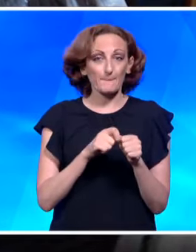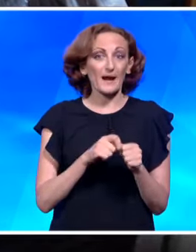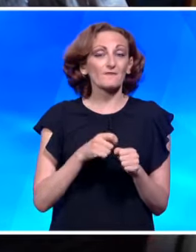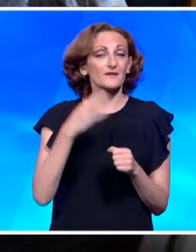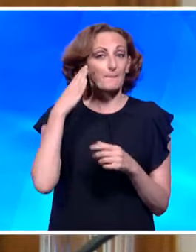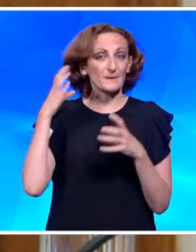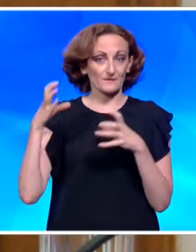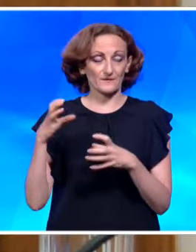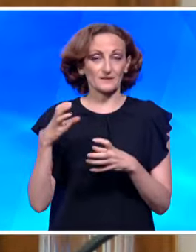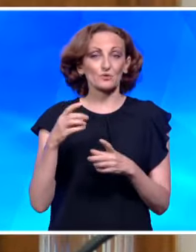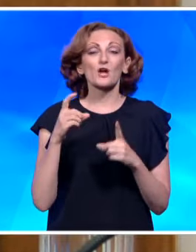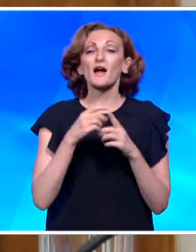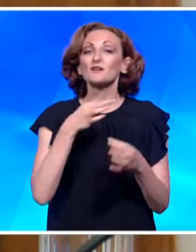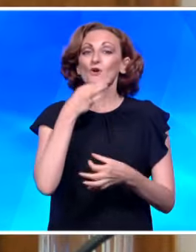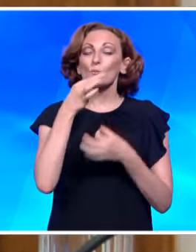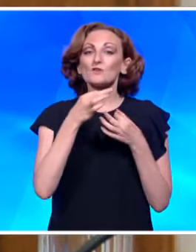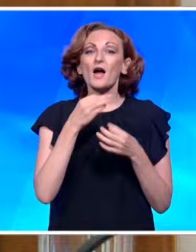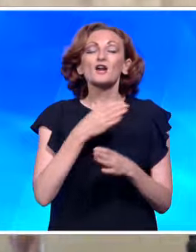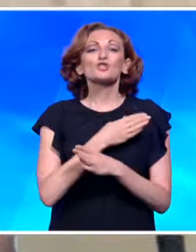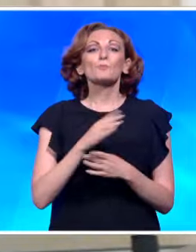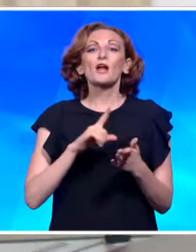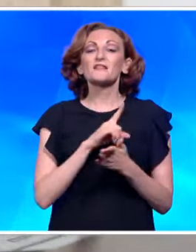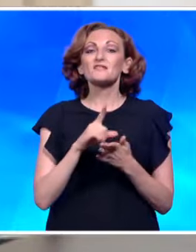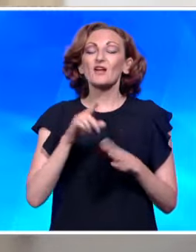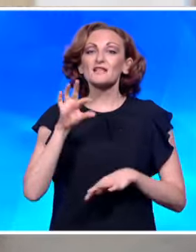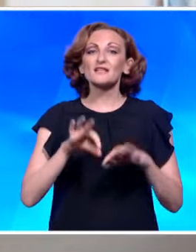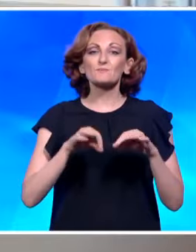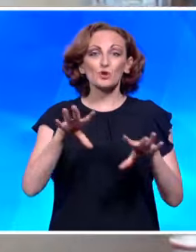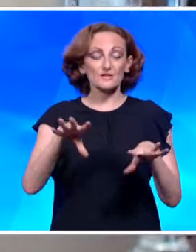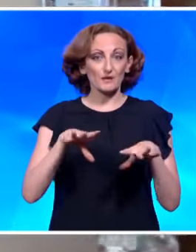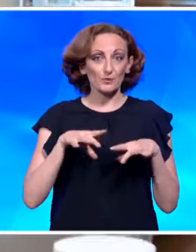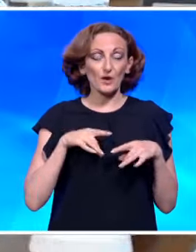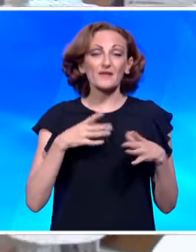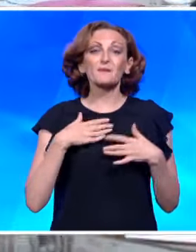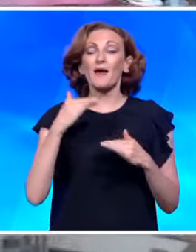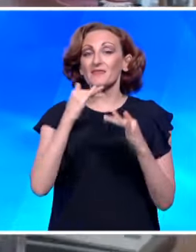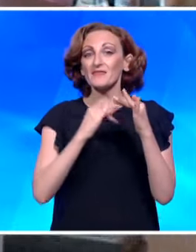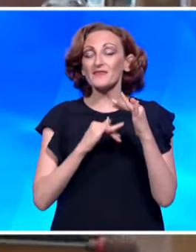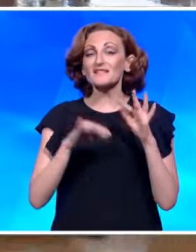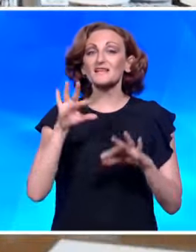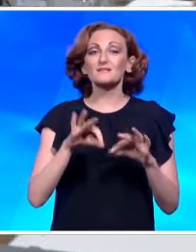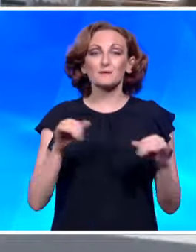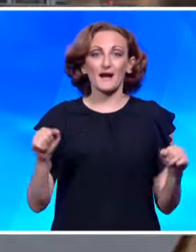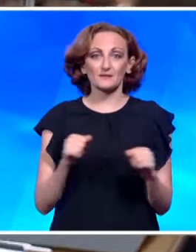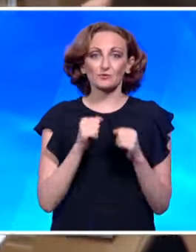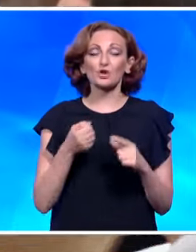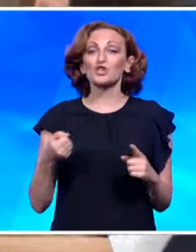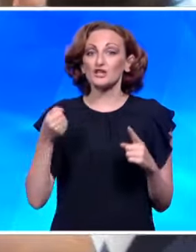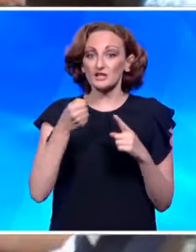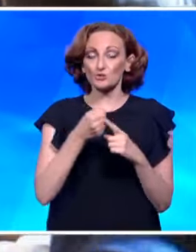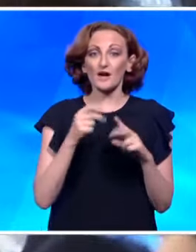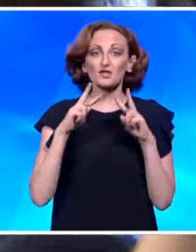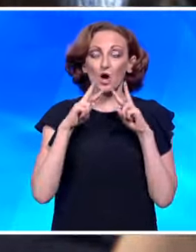Радев подчерта, че поредните извънредни избори за парламент са преминали при рекордно ниска избирателна активност и настоя за